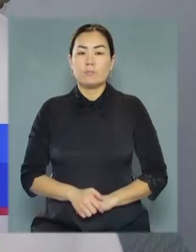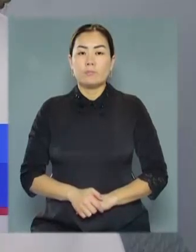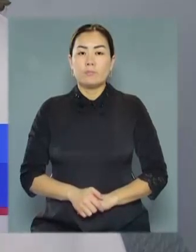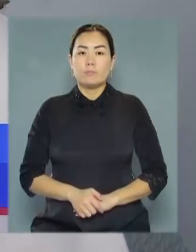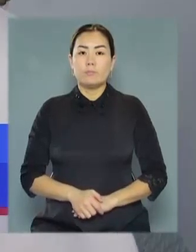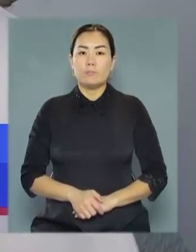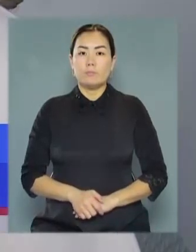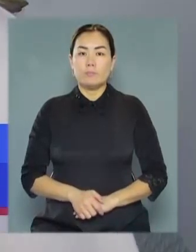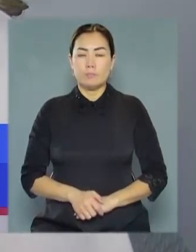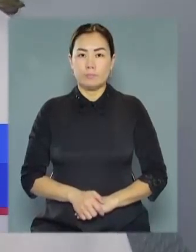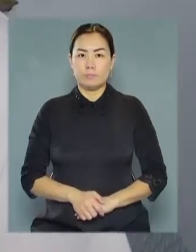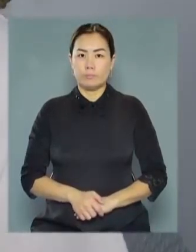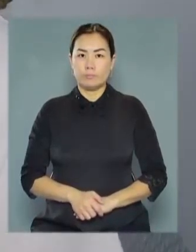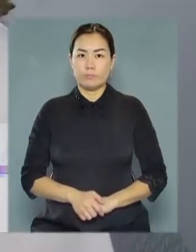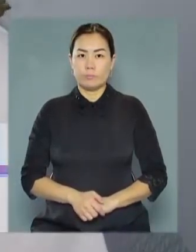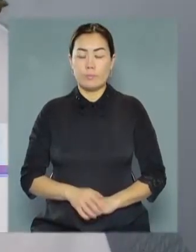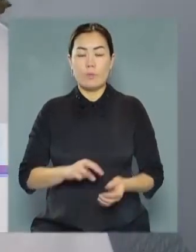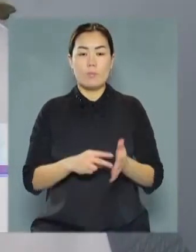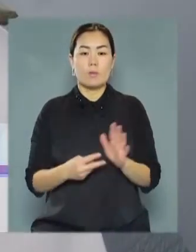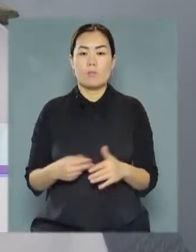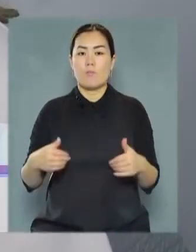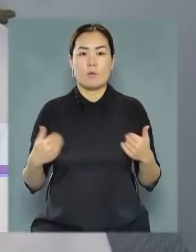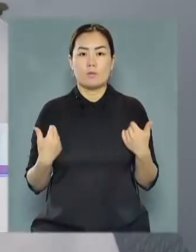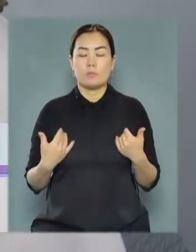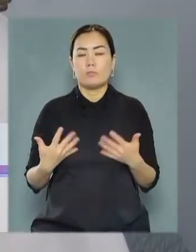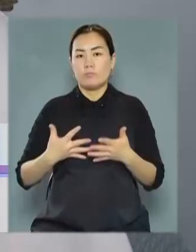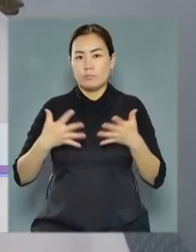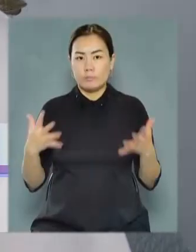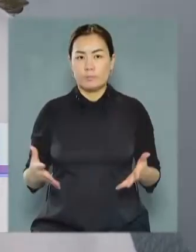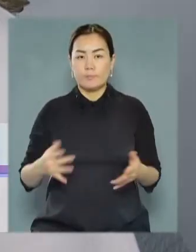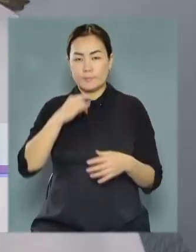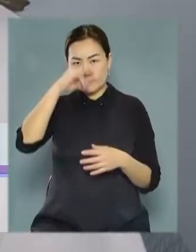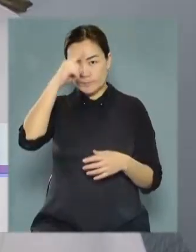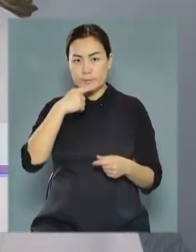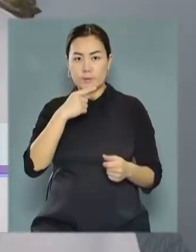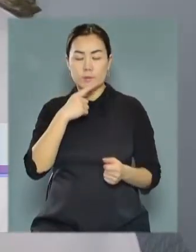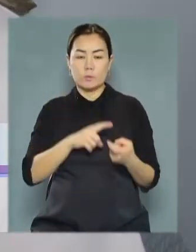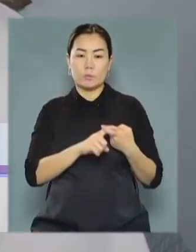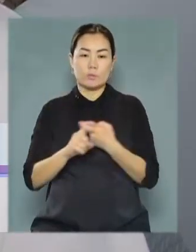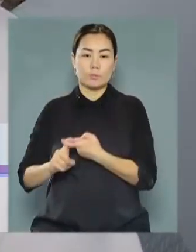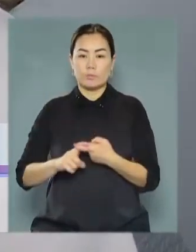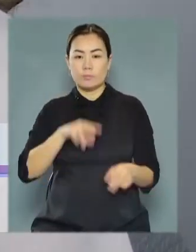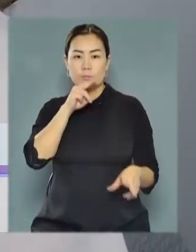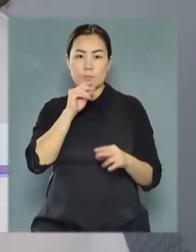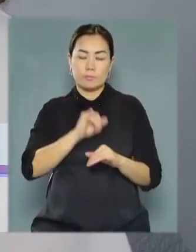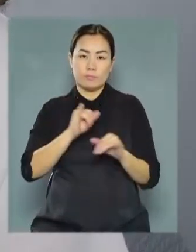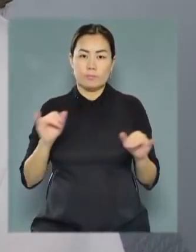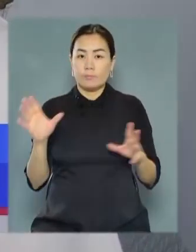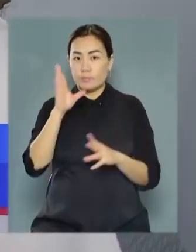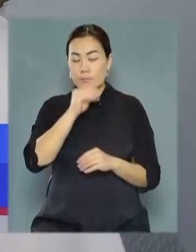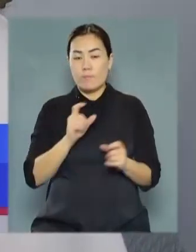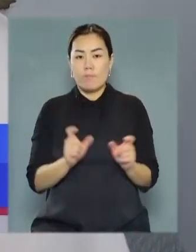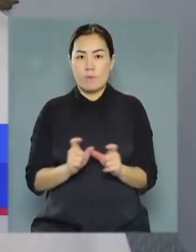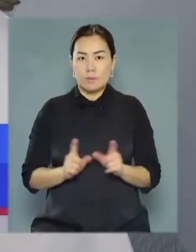говорить, но... Бұл жобаның бізге бергені көп болды. Қазақ тілді сөздермен сөздік қорымды арттырдым.